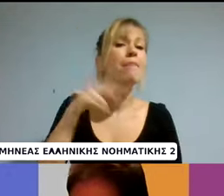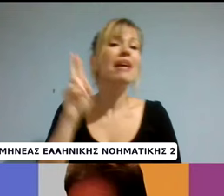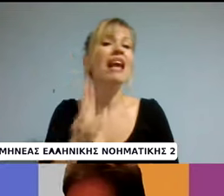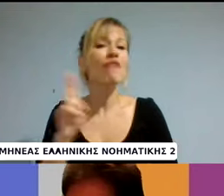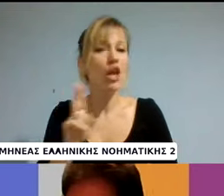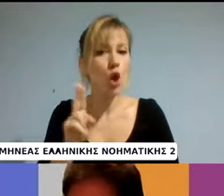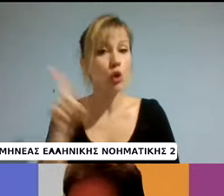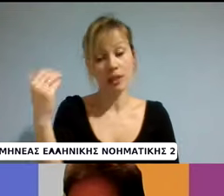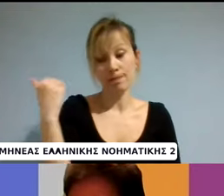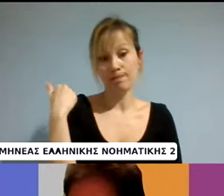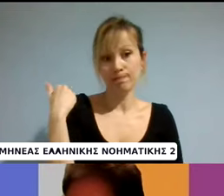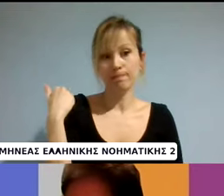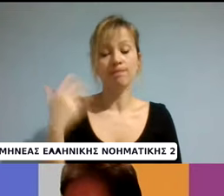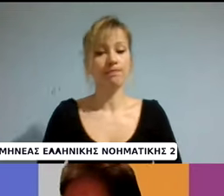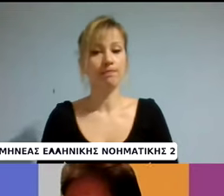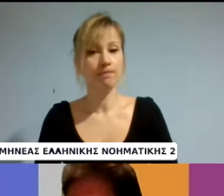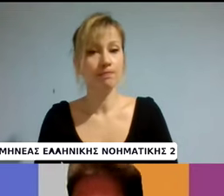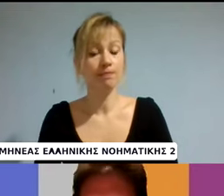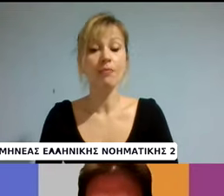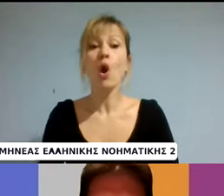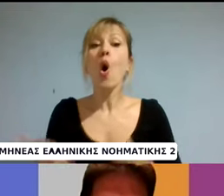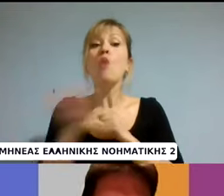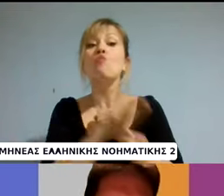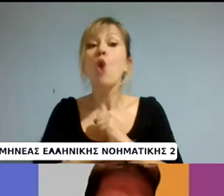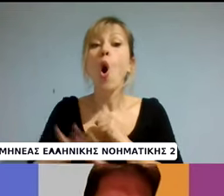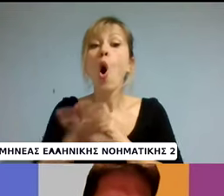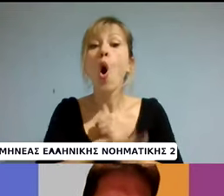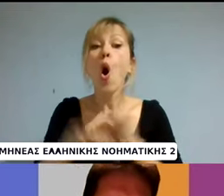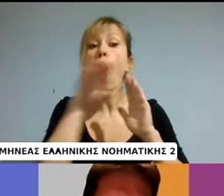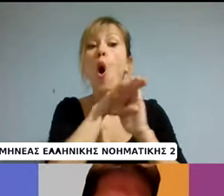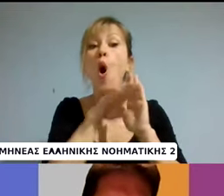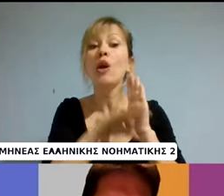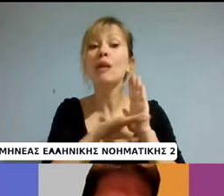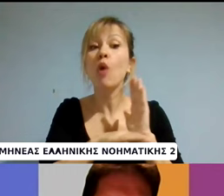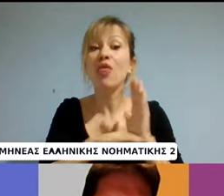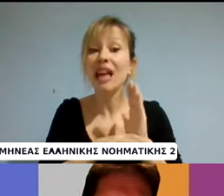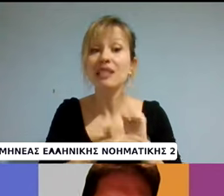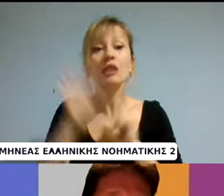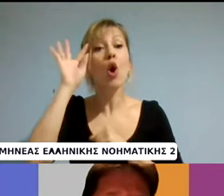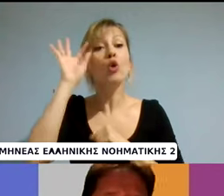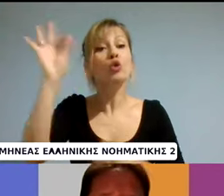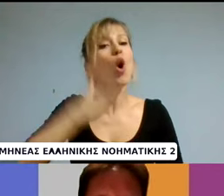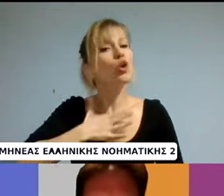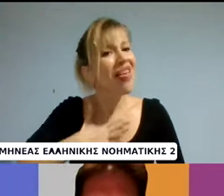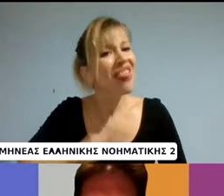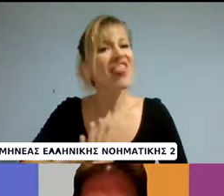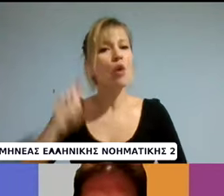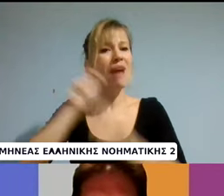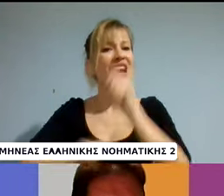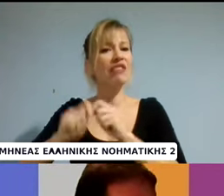λέει: ποιες είναι οι προϋποθέσεις για να έχουμε επίσημο νομικά σύλλογο σαν το δικηγορικό ή τον